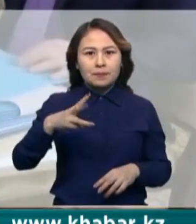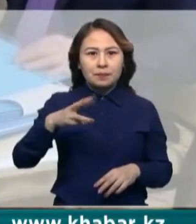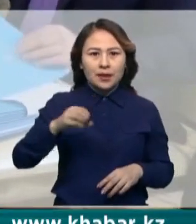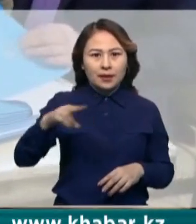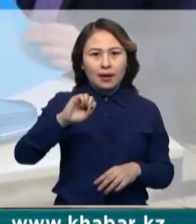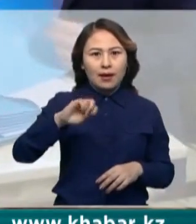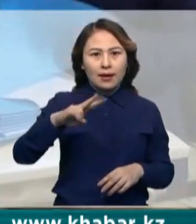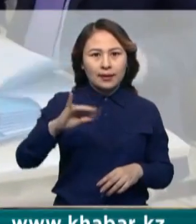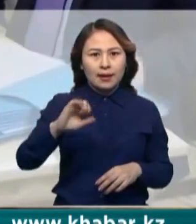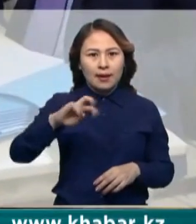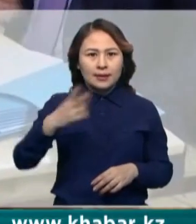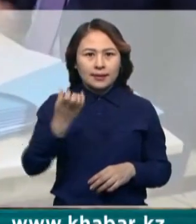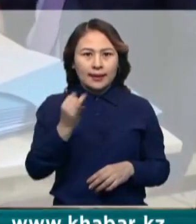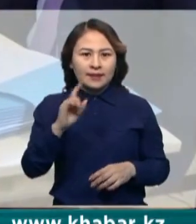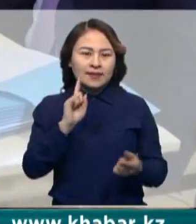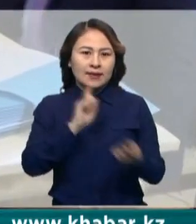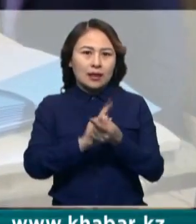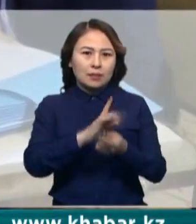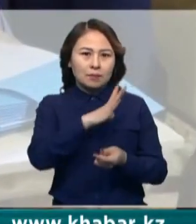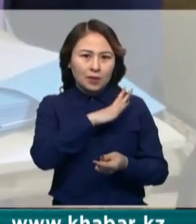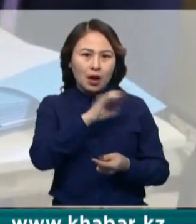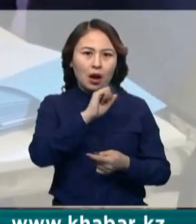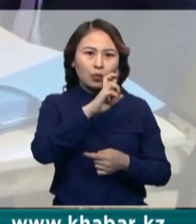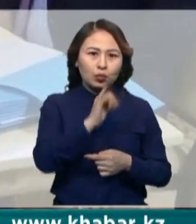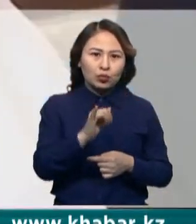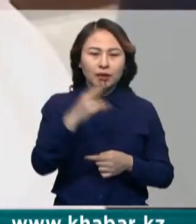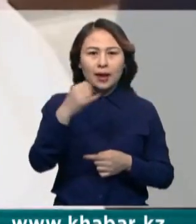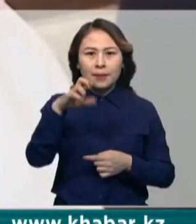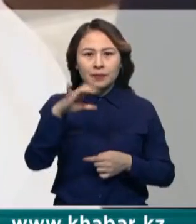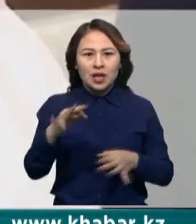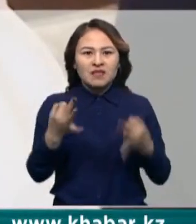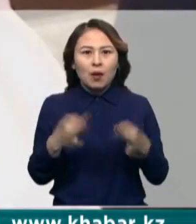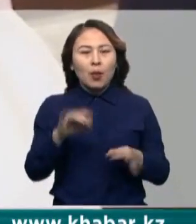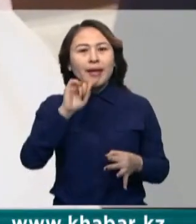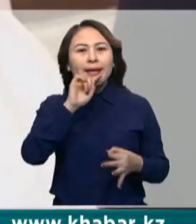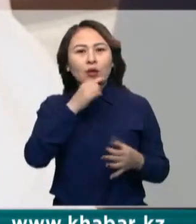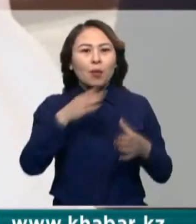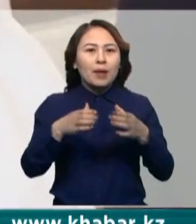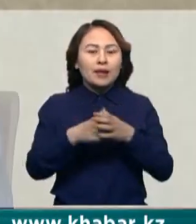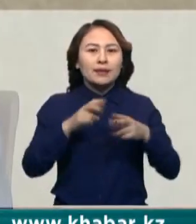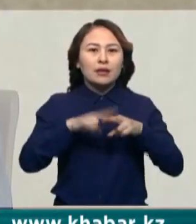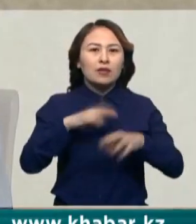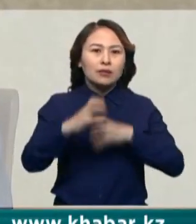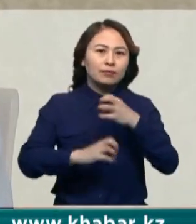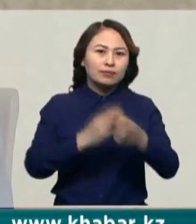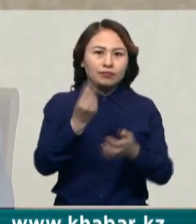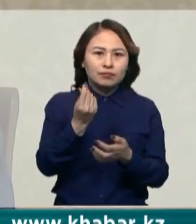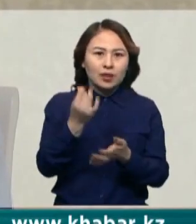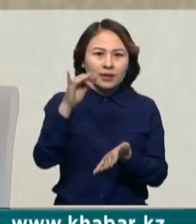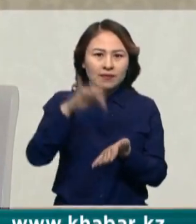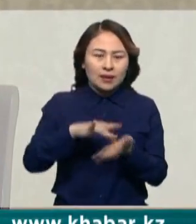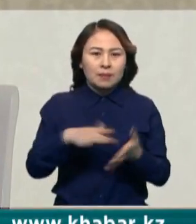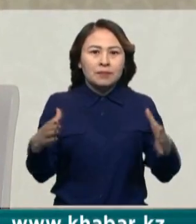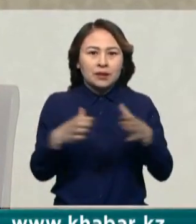Әли Әл-Сайхпен де кездесу өткізді. Тараптар Абу-Даби еркін экономикалық аймағының Астана халықаралық қаржы орталығымен